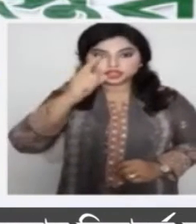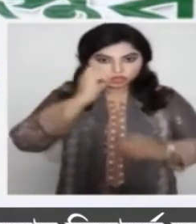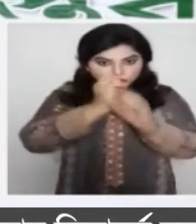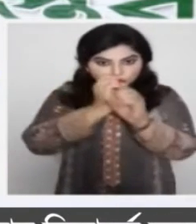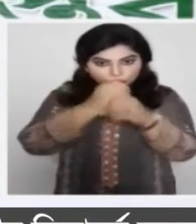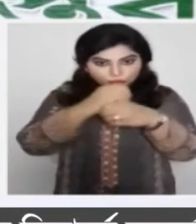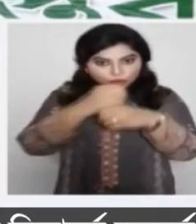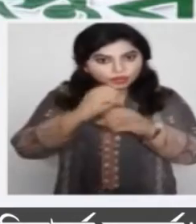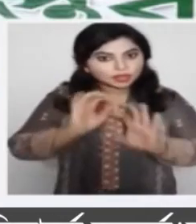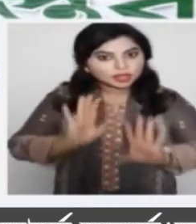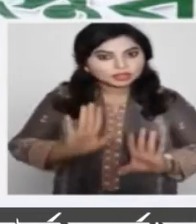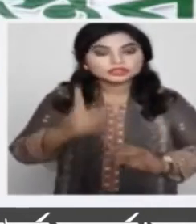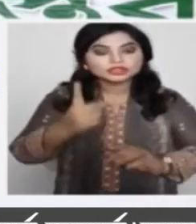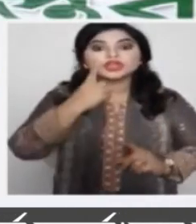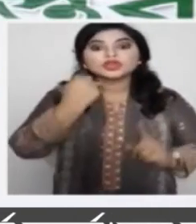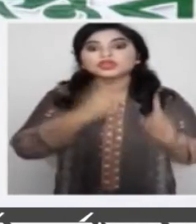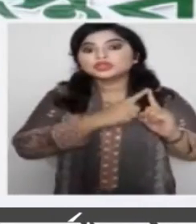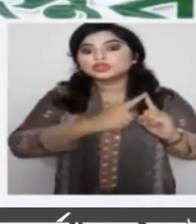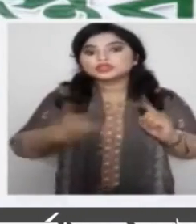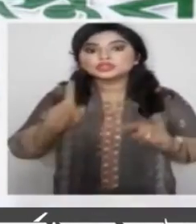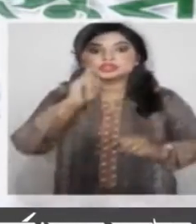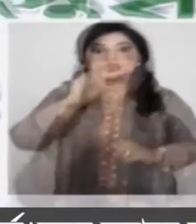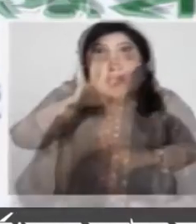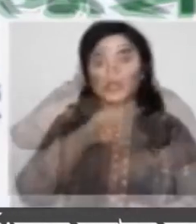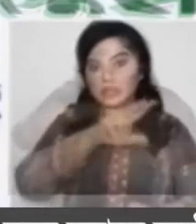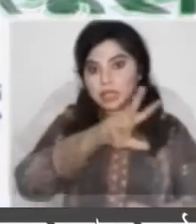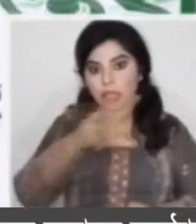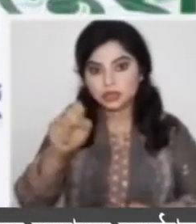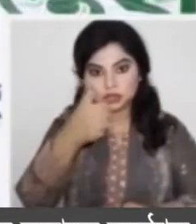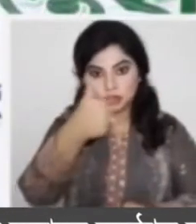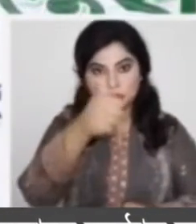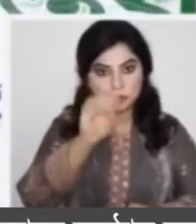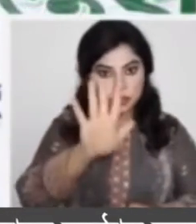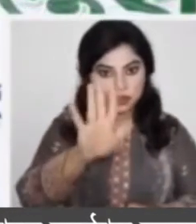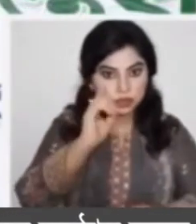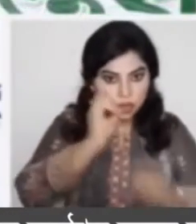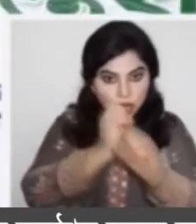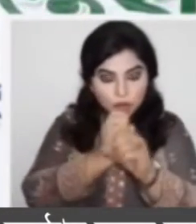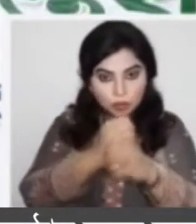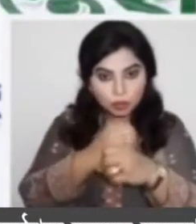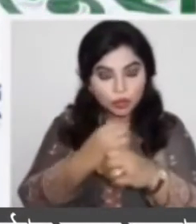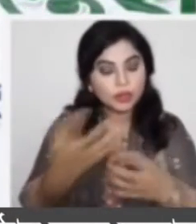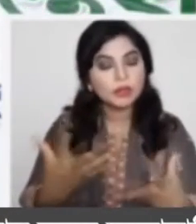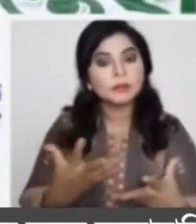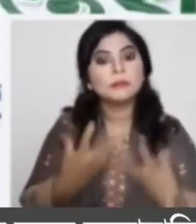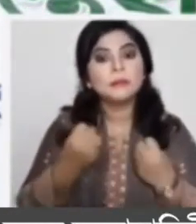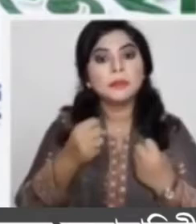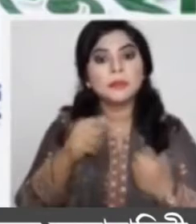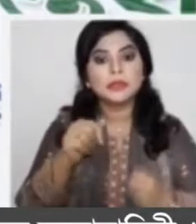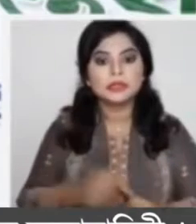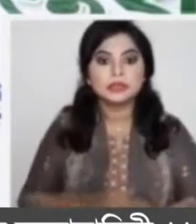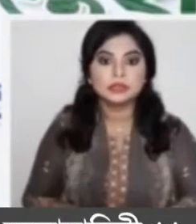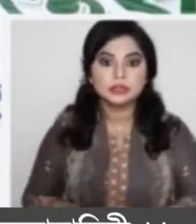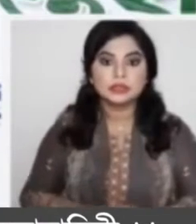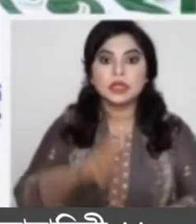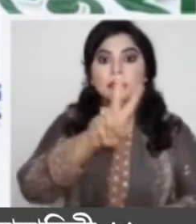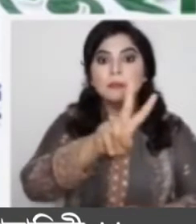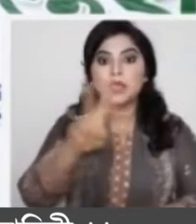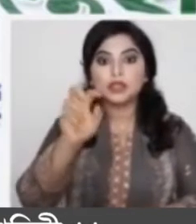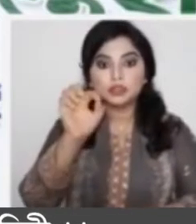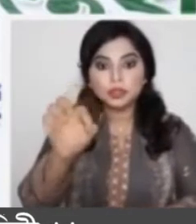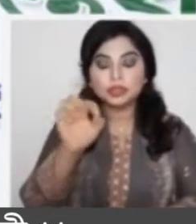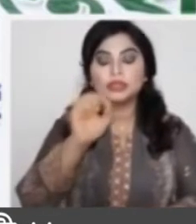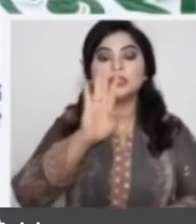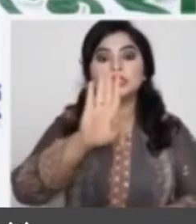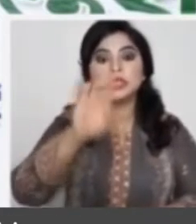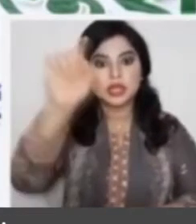স্বাস্থ্য অধিদপ্তরের নিয়মিত অনলাইন বুলেটিনে এ তথ্য জানান সংস্থাটির অতিরিক্ত মহাপরিচালক অধ্যাপক ডাক্তার নাসিমা সুলতানা। তিনি জানান,